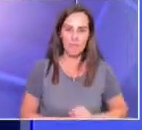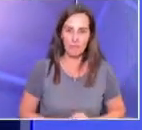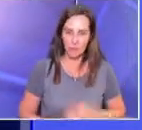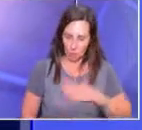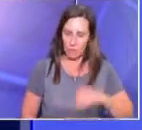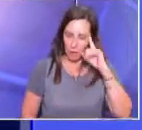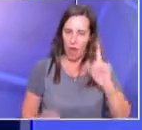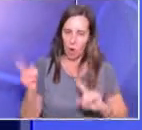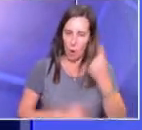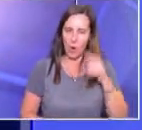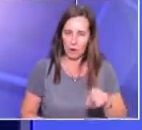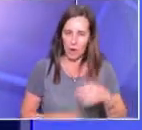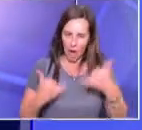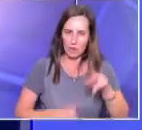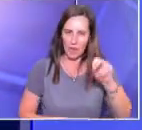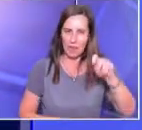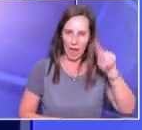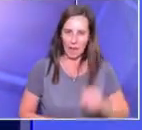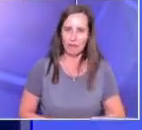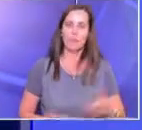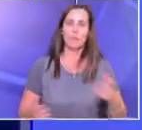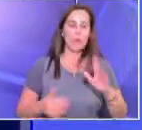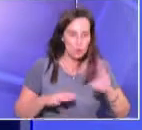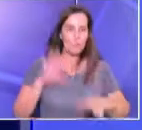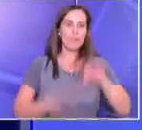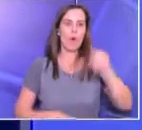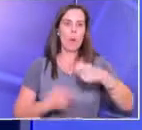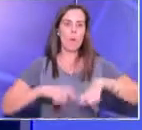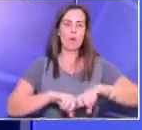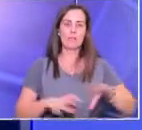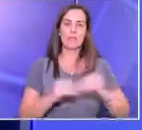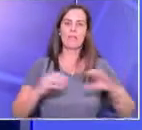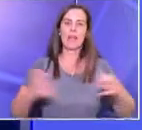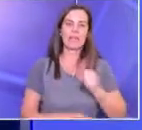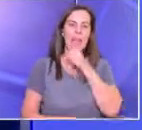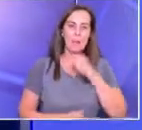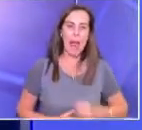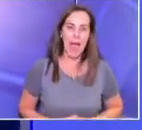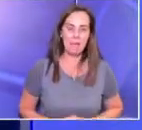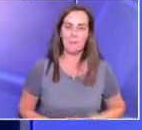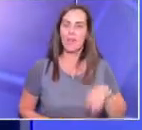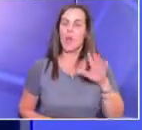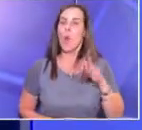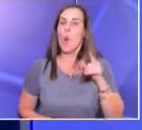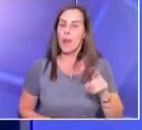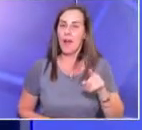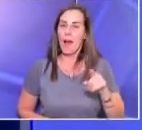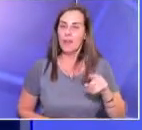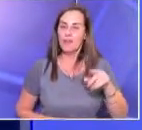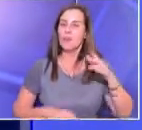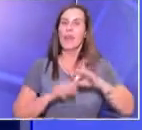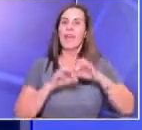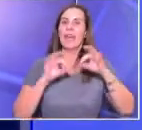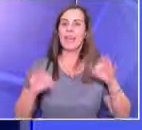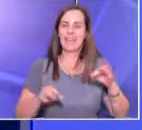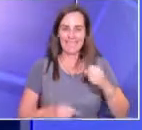רוצים לדעת מה קורה עם נתן שלנו עכשיו? נו, השנה הוא נבחר שוב עם מפלגת הגמלאים. יש מצב שאת הקדנציות שלו הוא התחיל